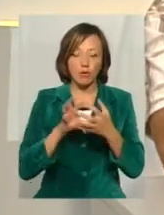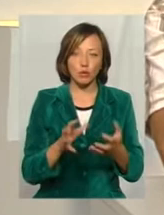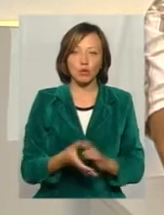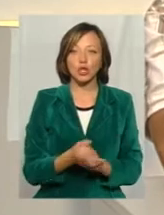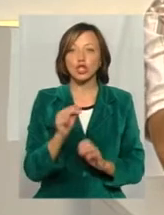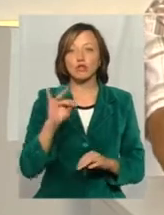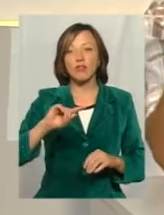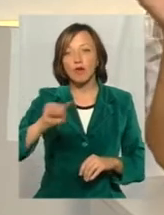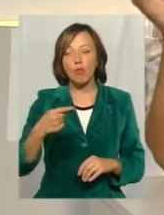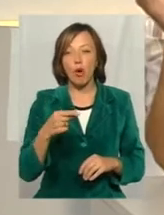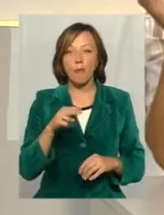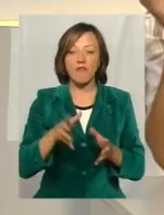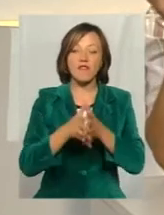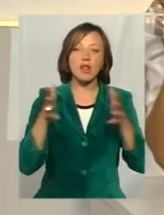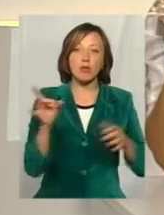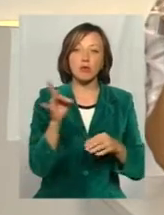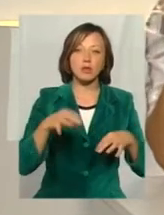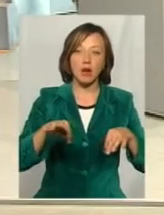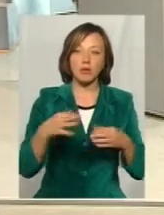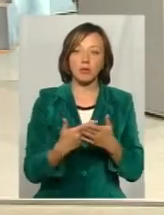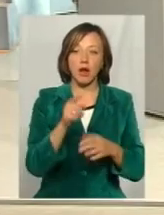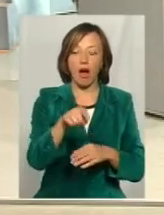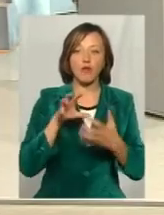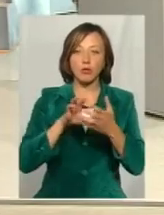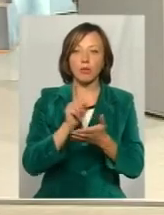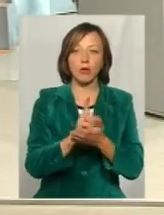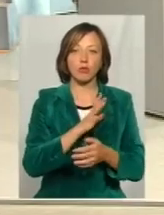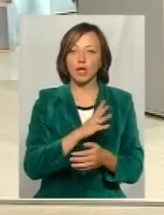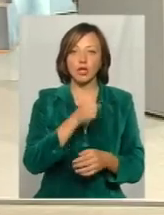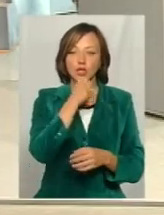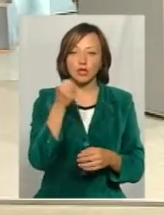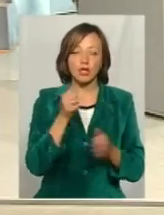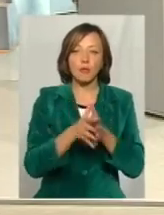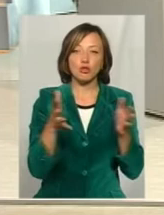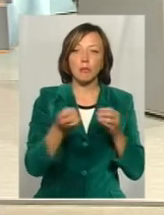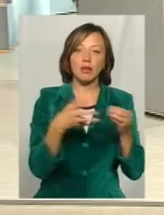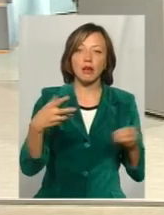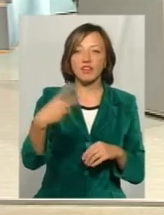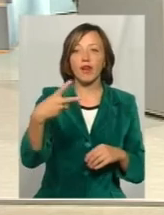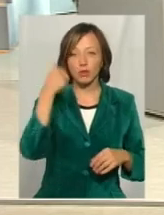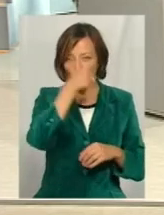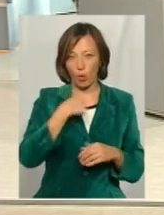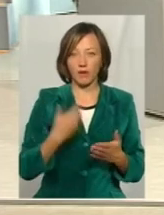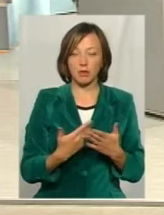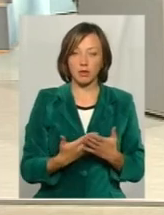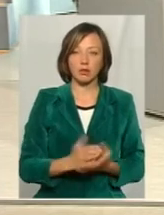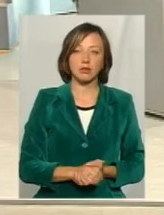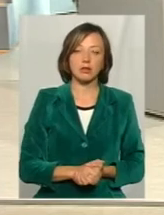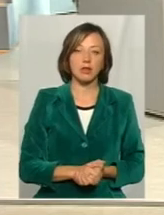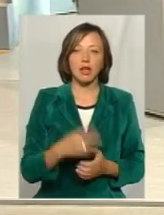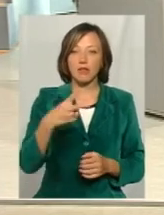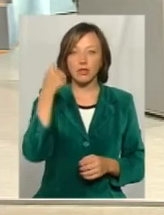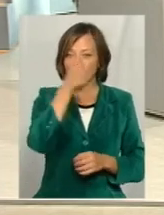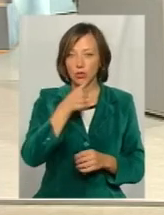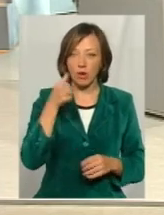Чи буде вимога так само по великогабаритному, що, до прикладу, автобус має бути там не старший там 15, хай 20 років навіть, бо 20 років